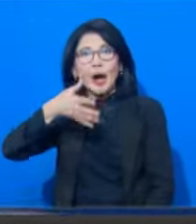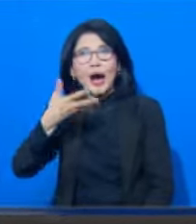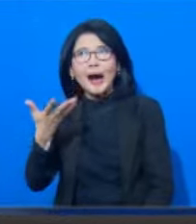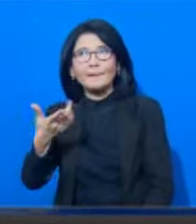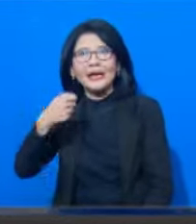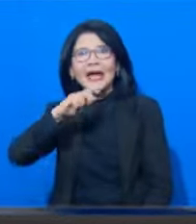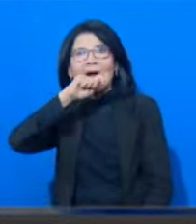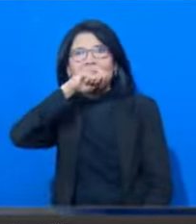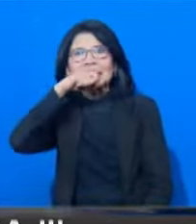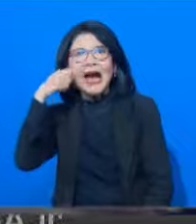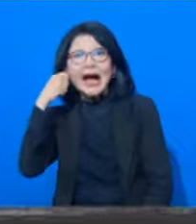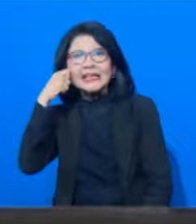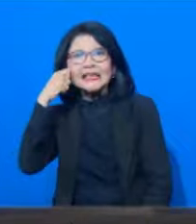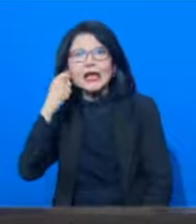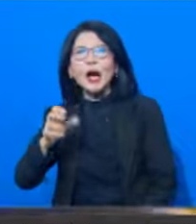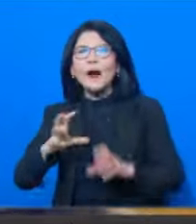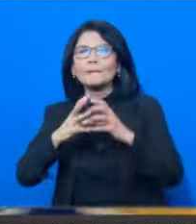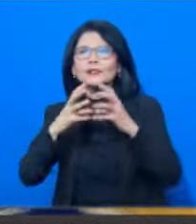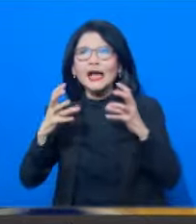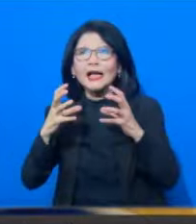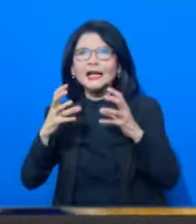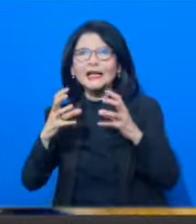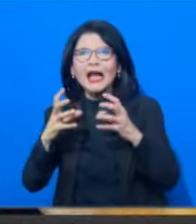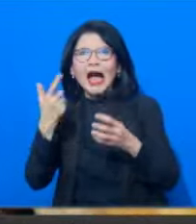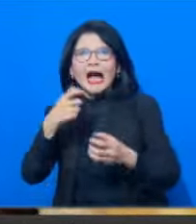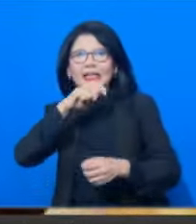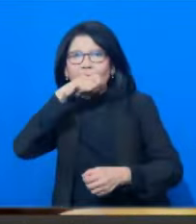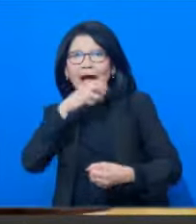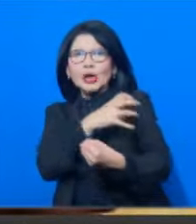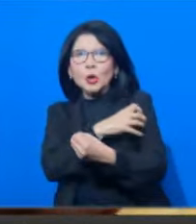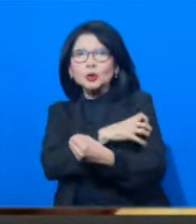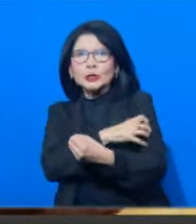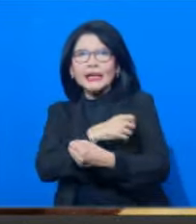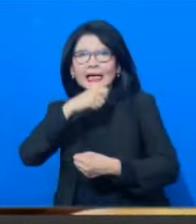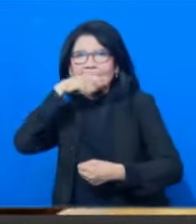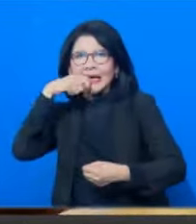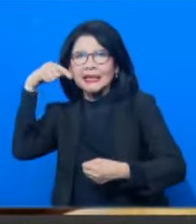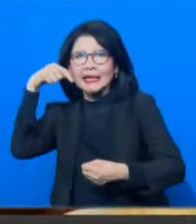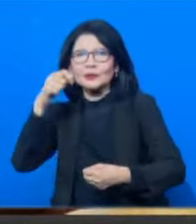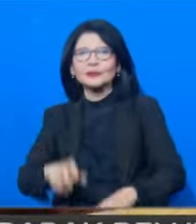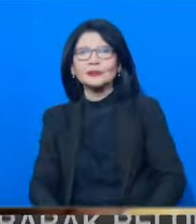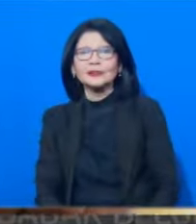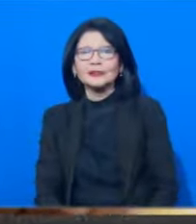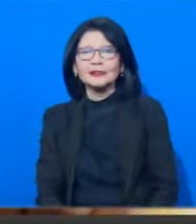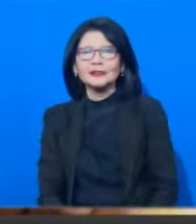ini dagingnya kower gede. Ada daging, ada otot, enggak yang daging. Bismillah.